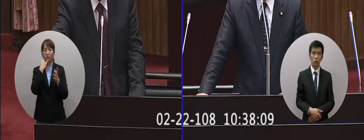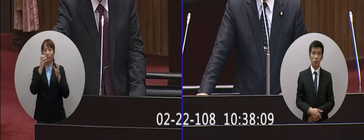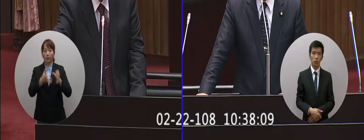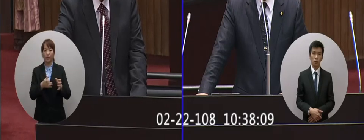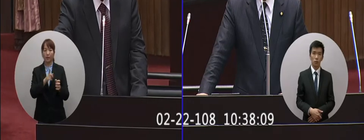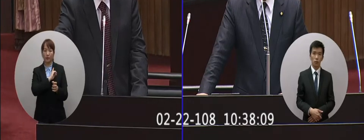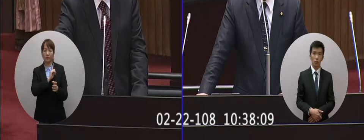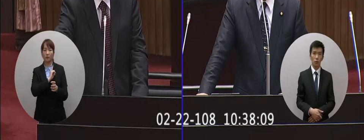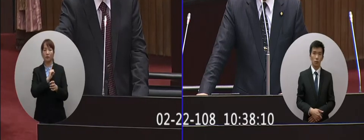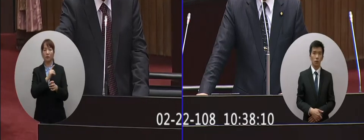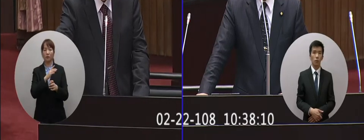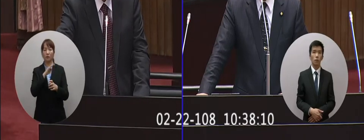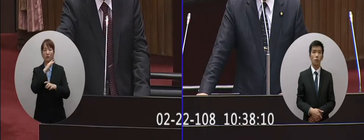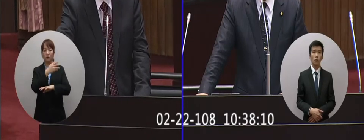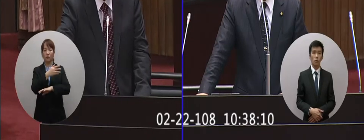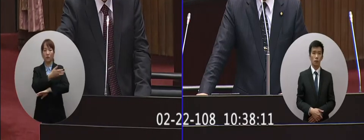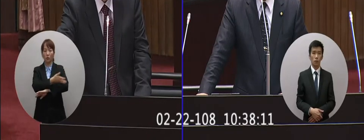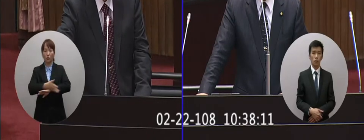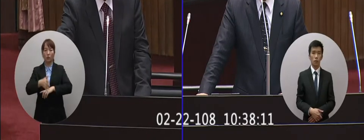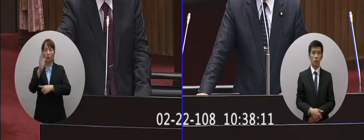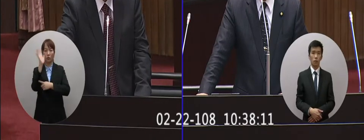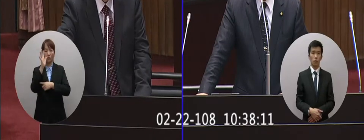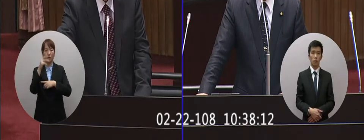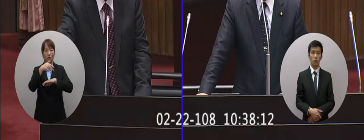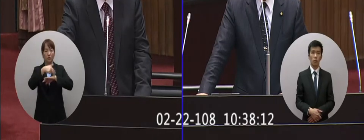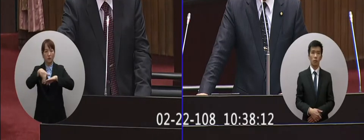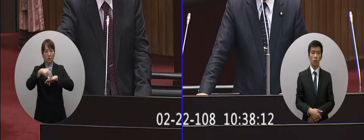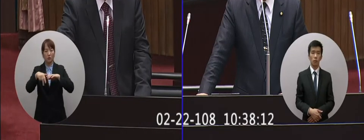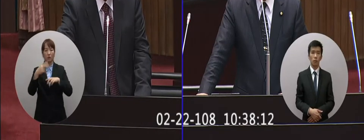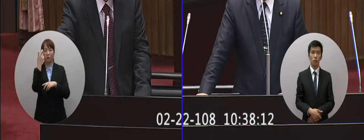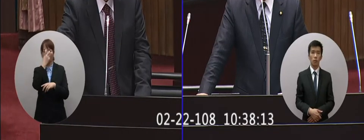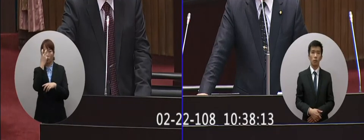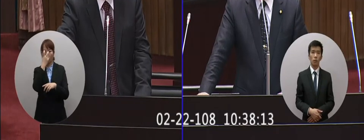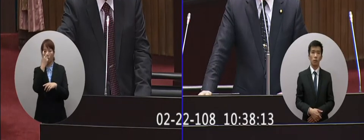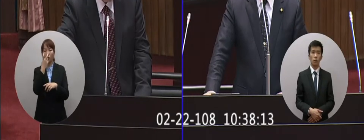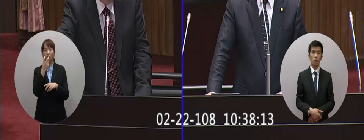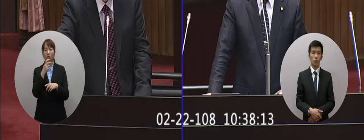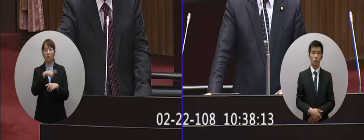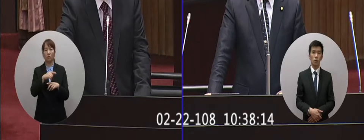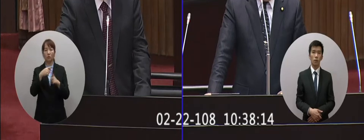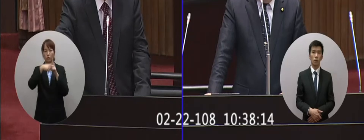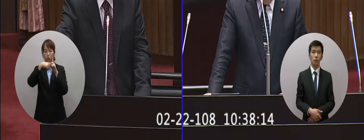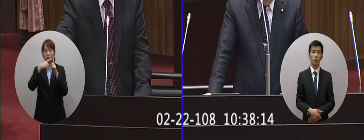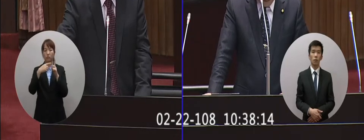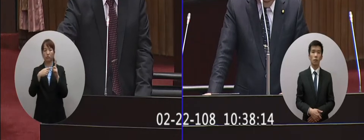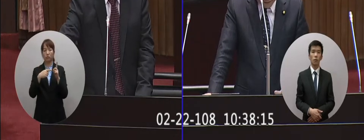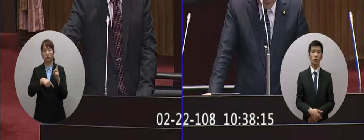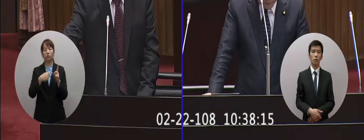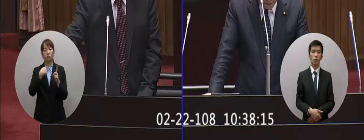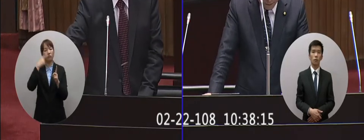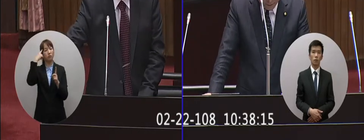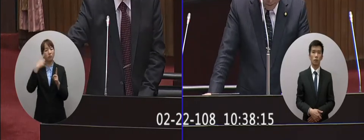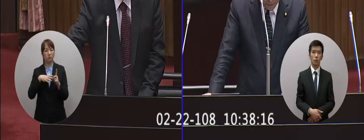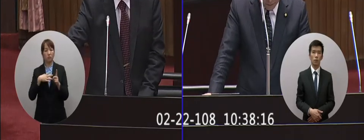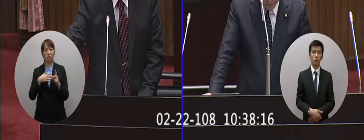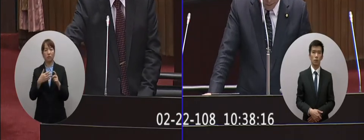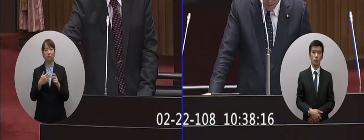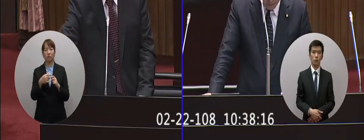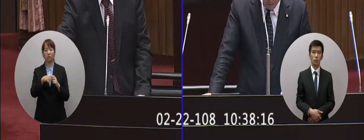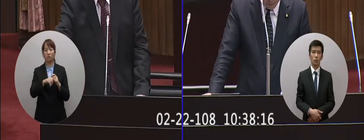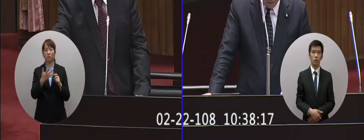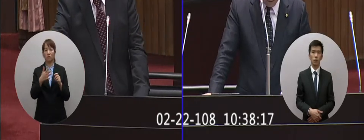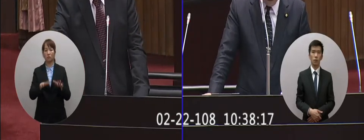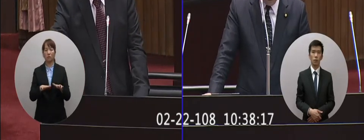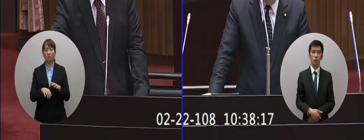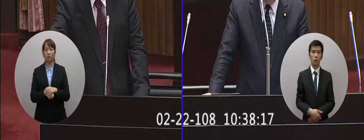我们离岸风电的工程设计、建造的这些能力，我可以理解。那以目前来